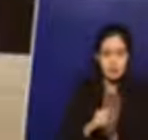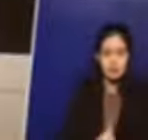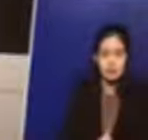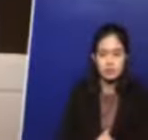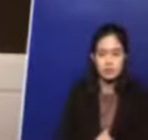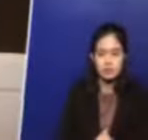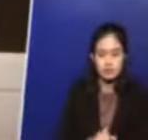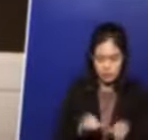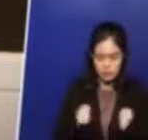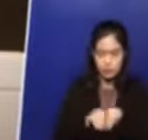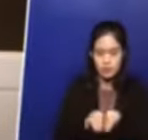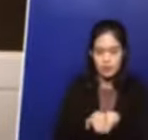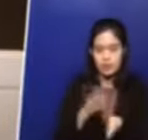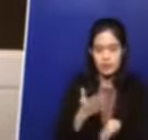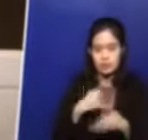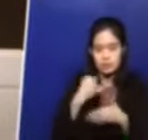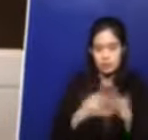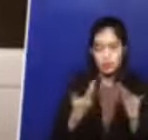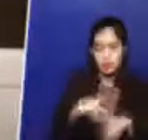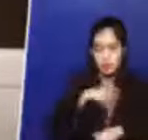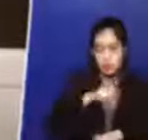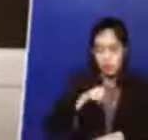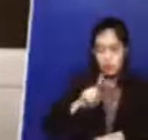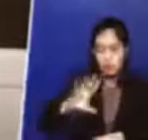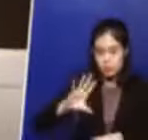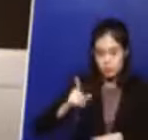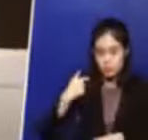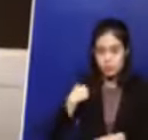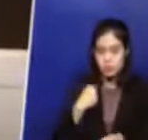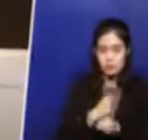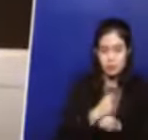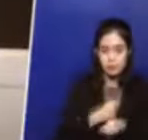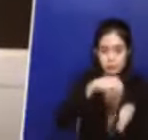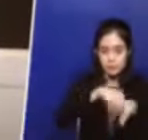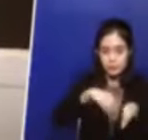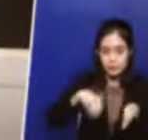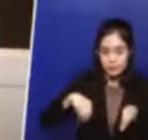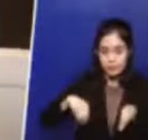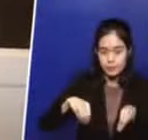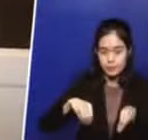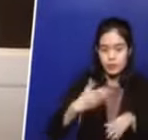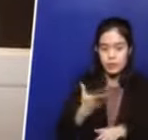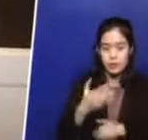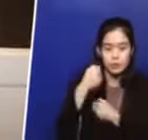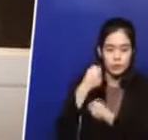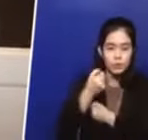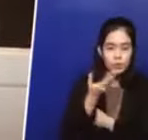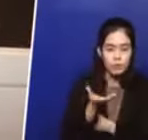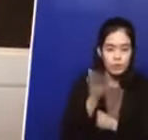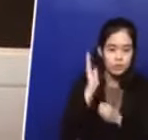จบแล้วครับท่าน คือปปช.ได้ชี้มูลความผิดกรณีรุกที ่นี่ผู้ประท้วงครับเชิญ